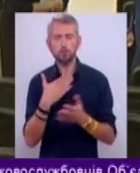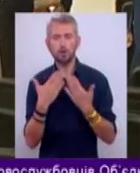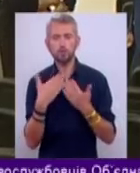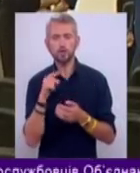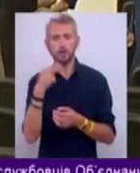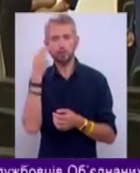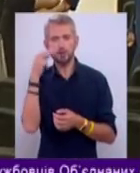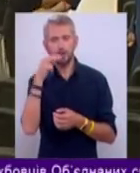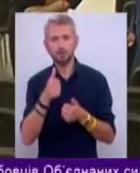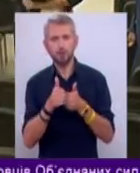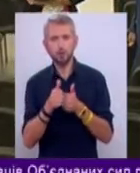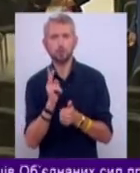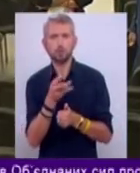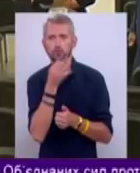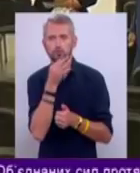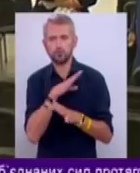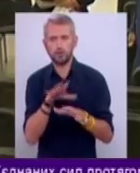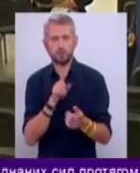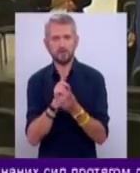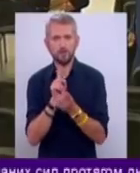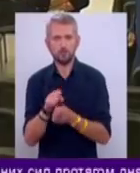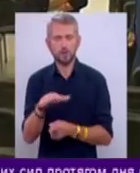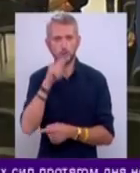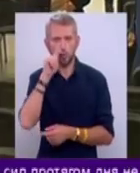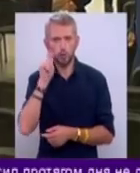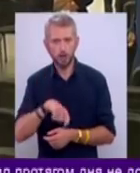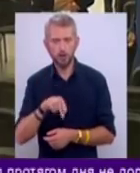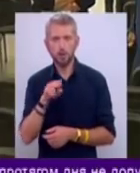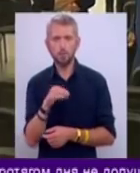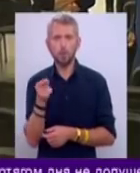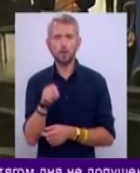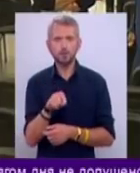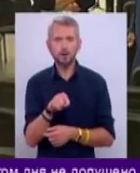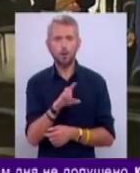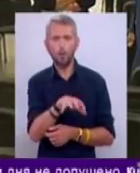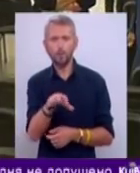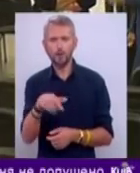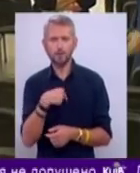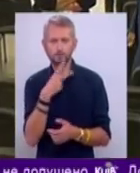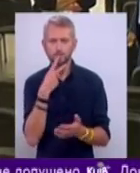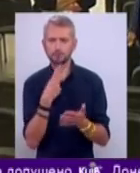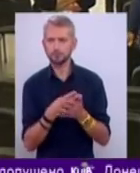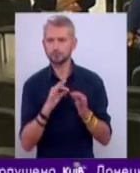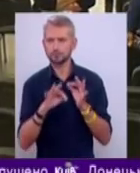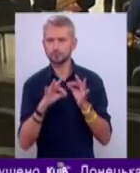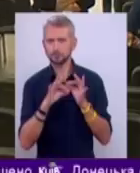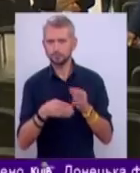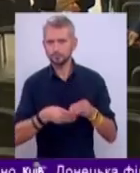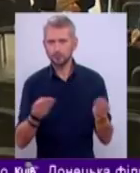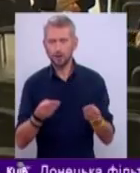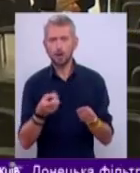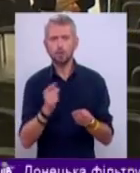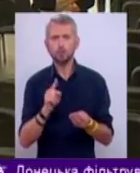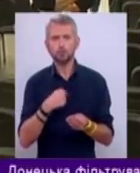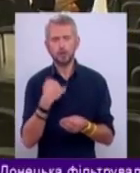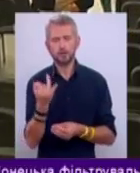теми китайскими партнерами, с кем мы еще не провели встречи на территории Украины, о тех объектах. Мы представим им брошюру с теми объектами инфраструктурные,